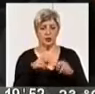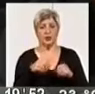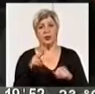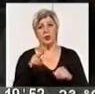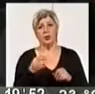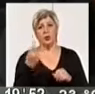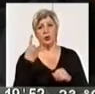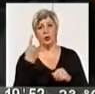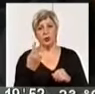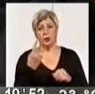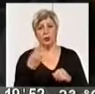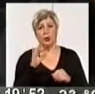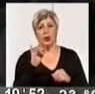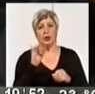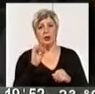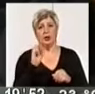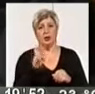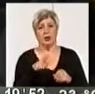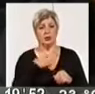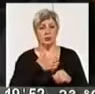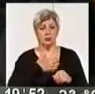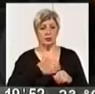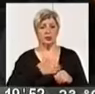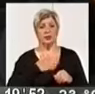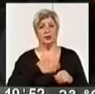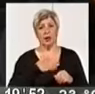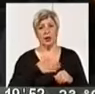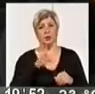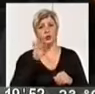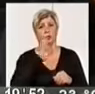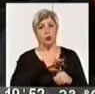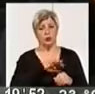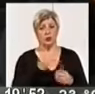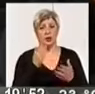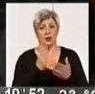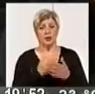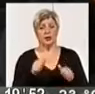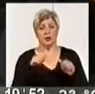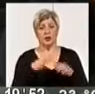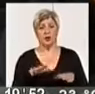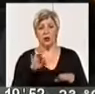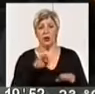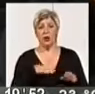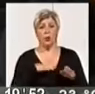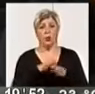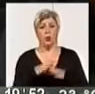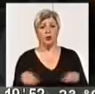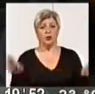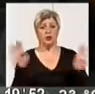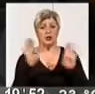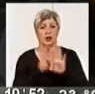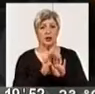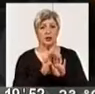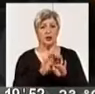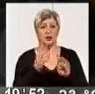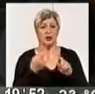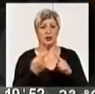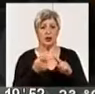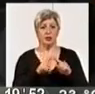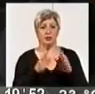объекту иск удовлетворен в нашу пользу. То есть есть решение о полном закрытии эксплуатации такого